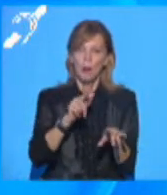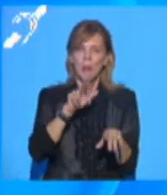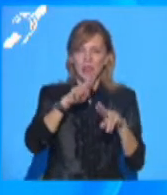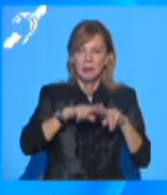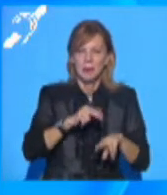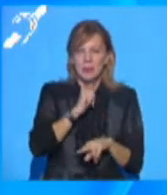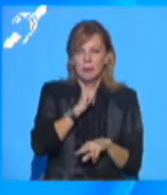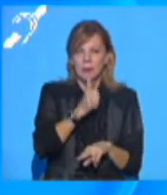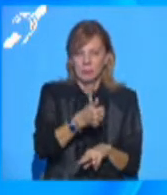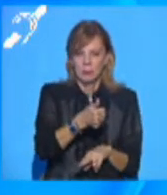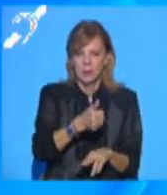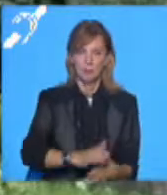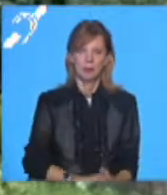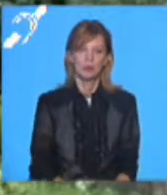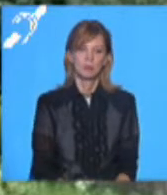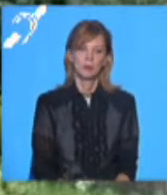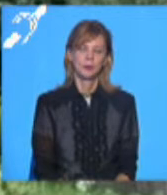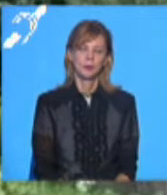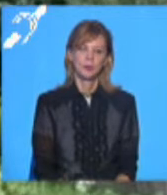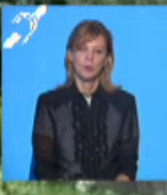nimic.